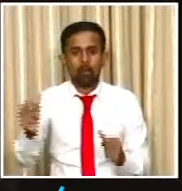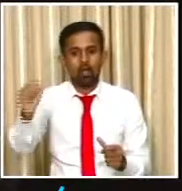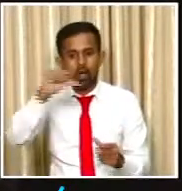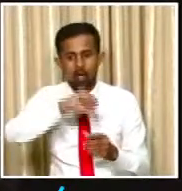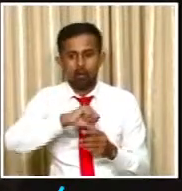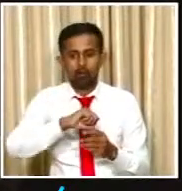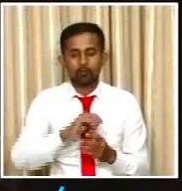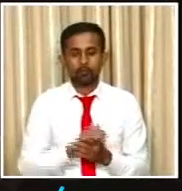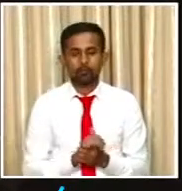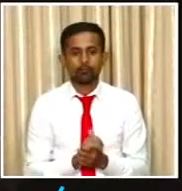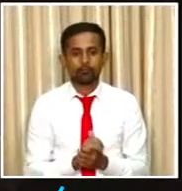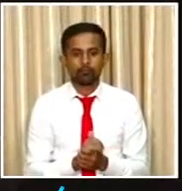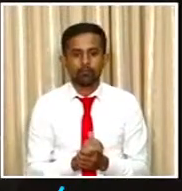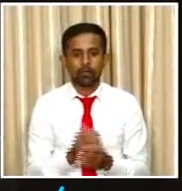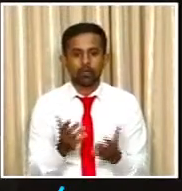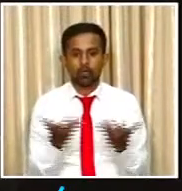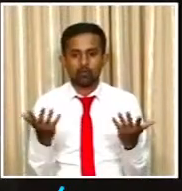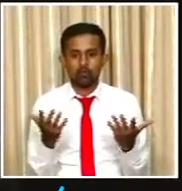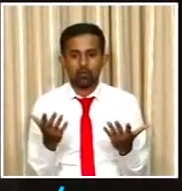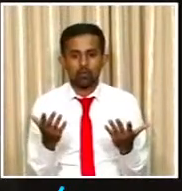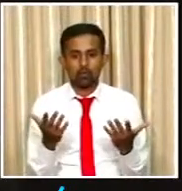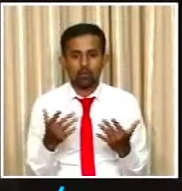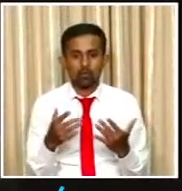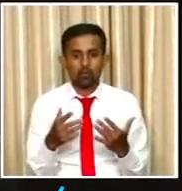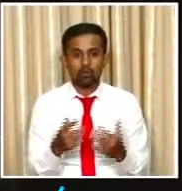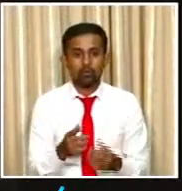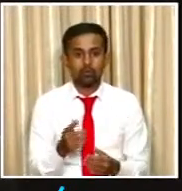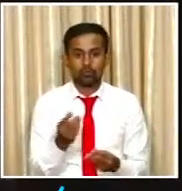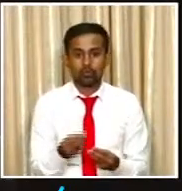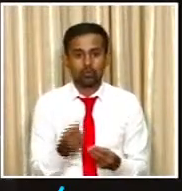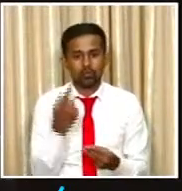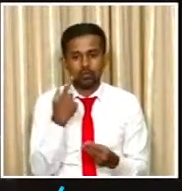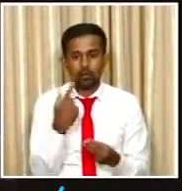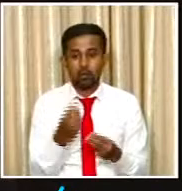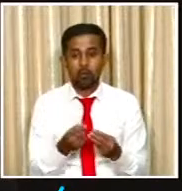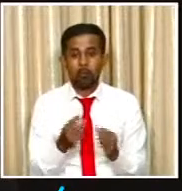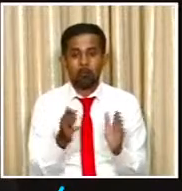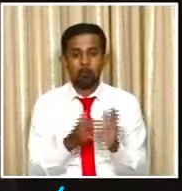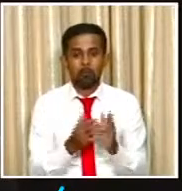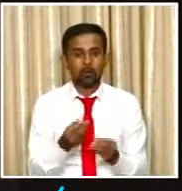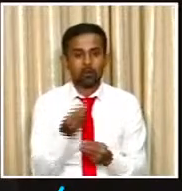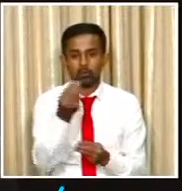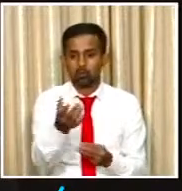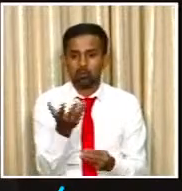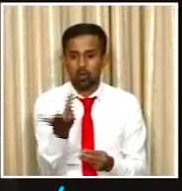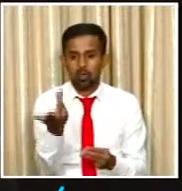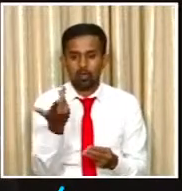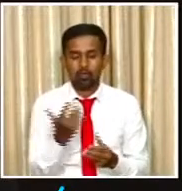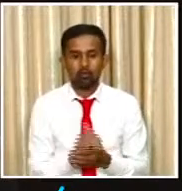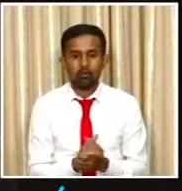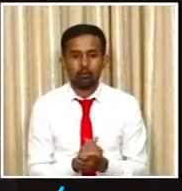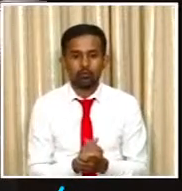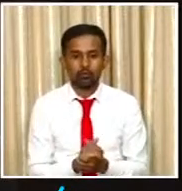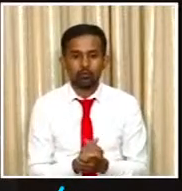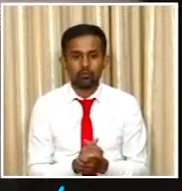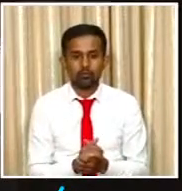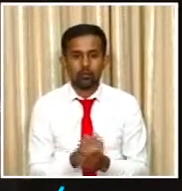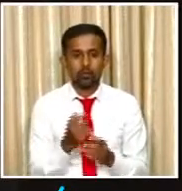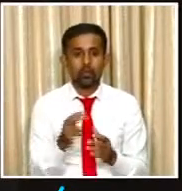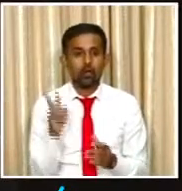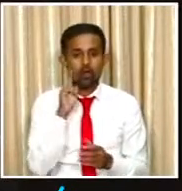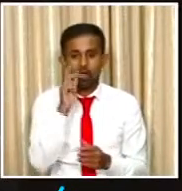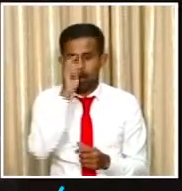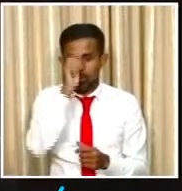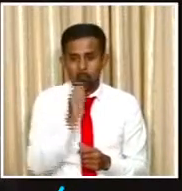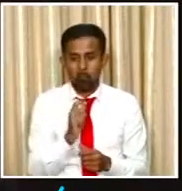ආවේ එහෙම නැතුව මේ නිකන් මේ දුන්නේ නැහැ මන්දු බණ්ඩාරට ඉල්ලන්න දුන්නේ නැහැ කරු රවි වික්‍රමසිංහ